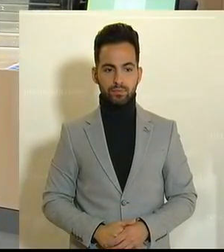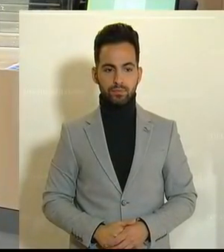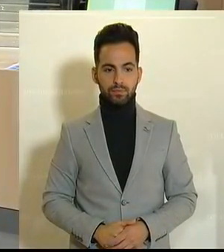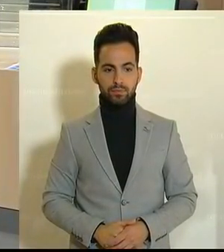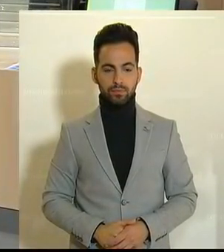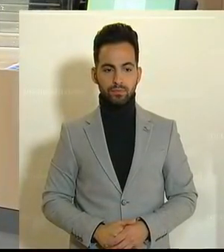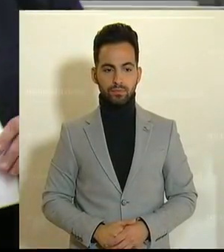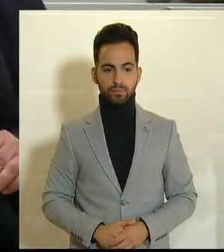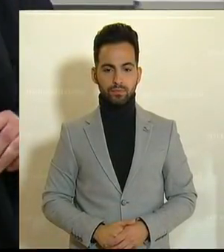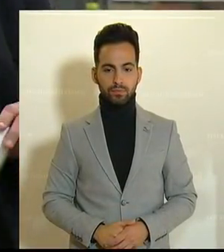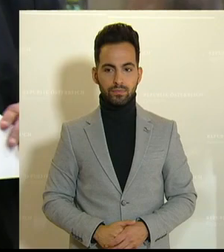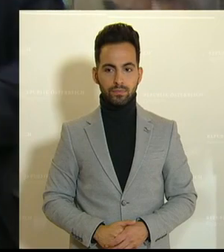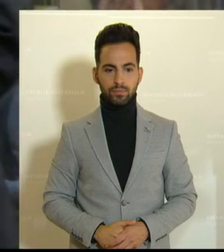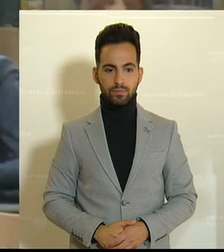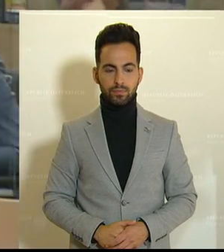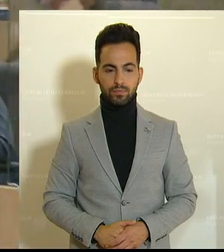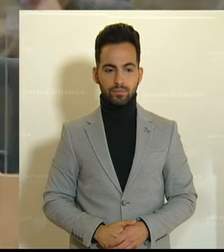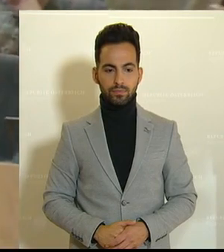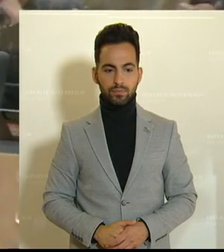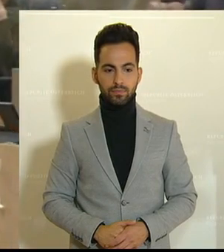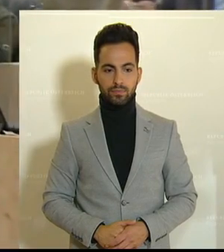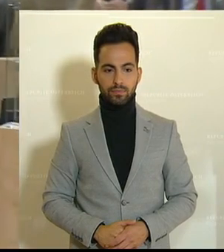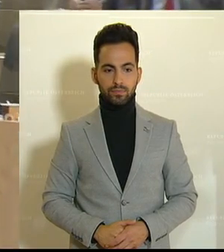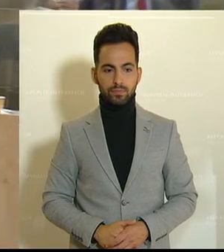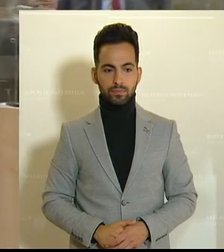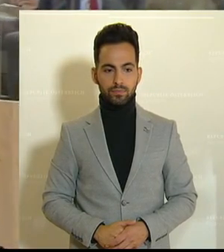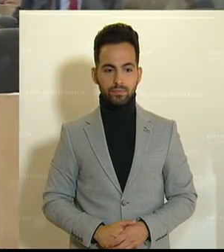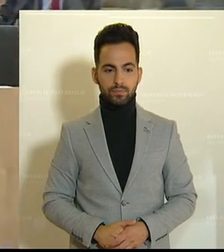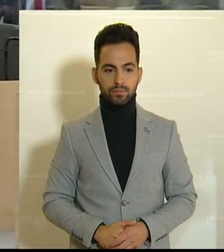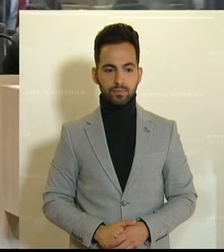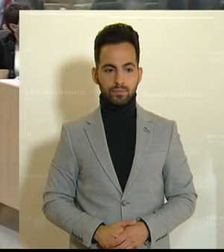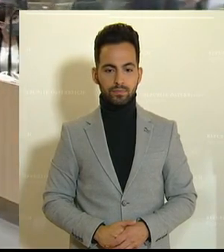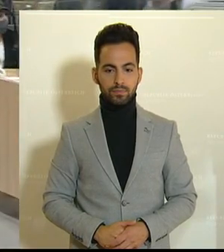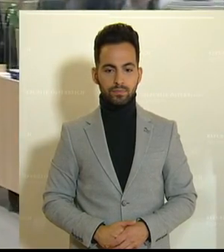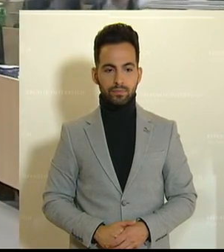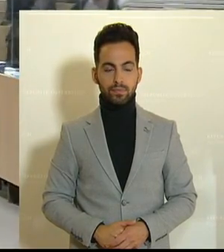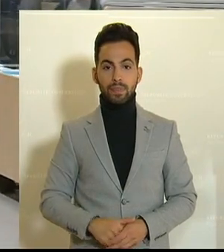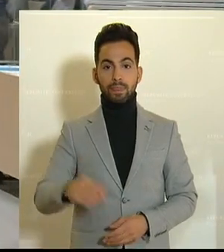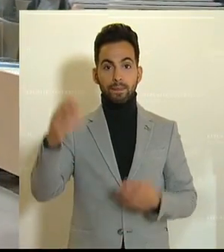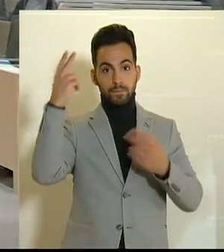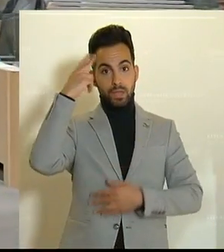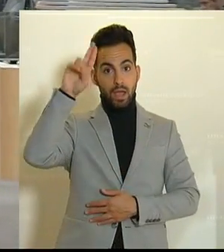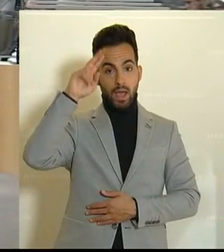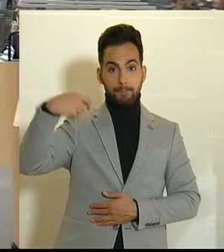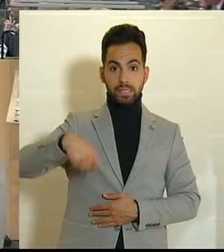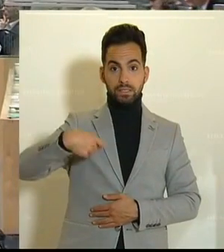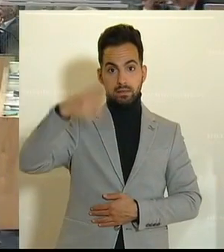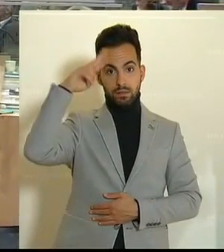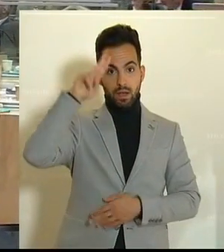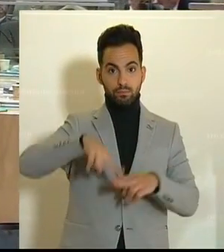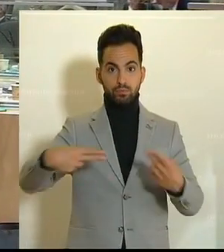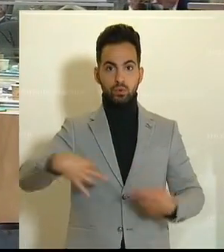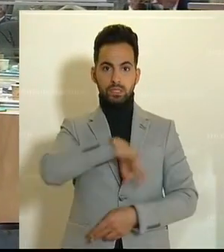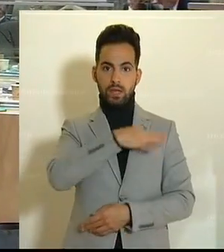langer Zeit wieder eingeführt. Im September des vergangenen Jahres wurde die entsprechende gesetzliche Regelung im Nationalrat auch mit den Stimmen der